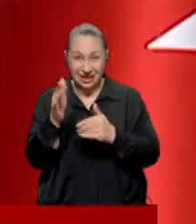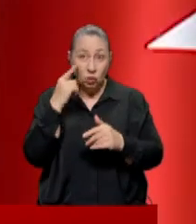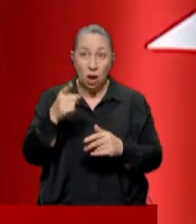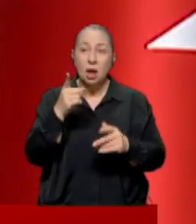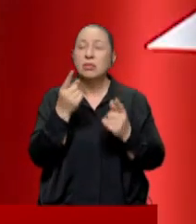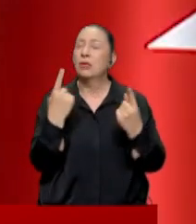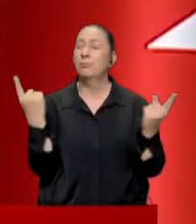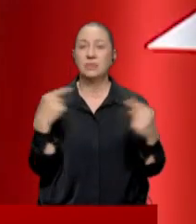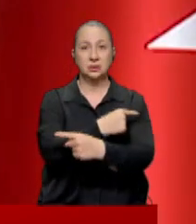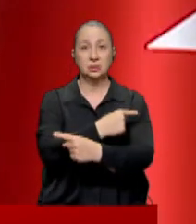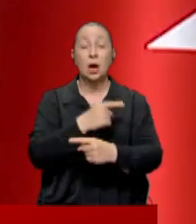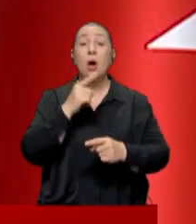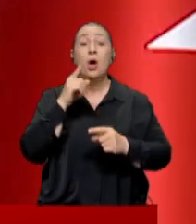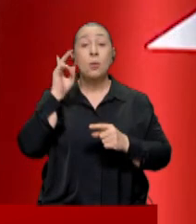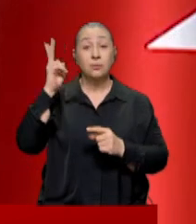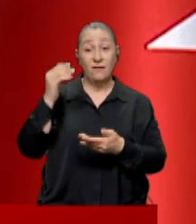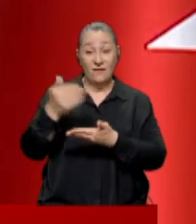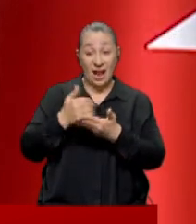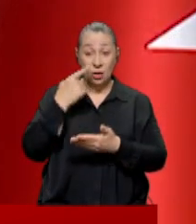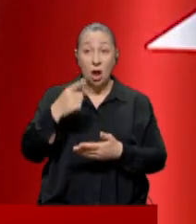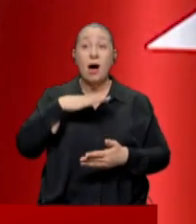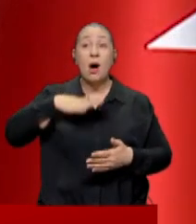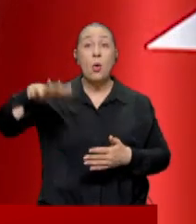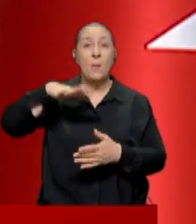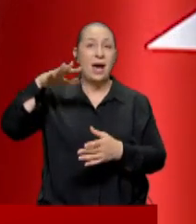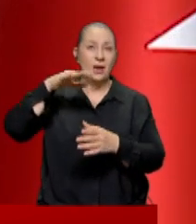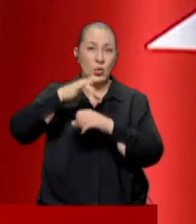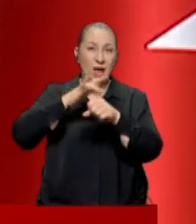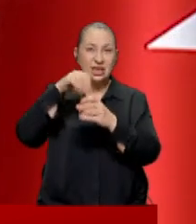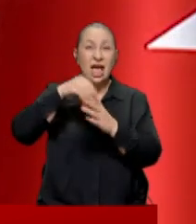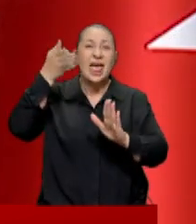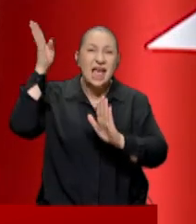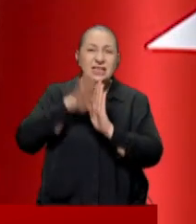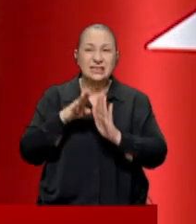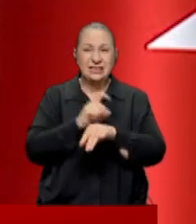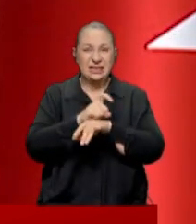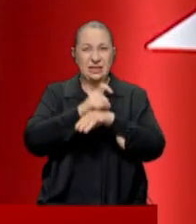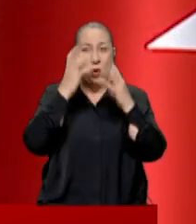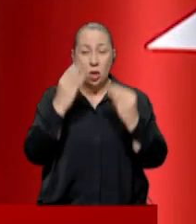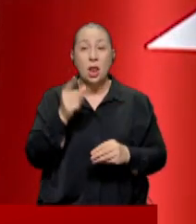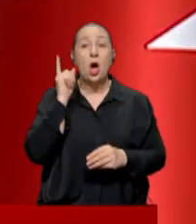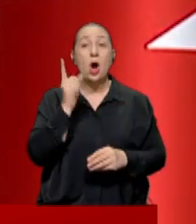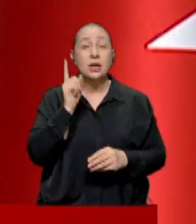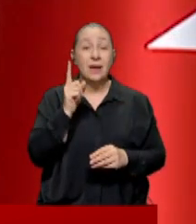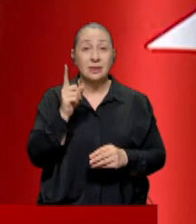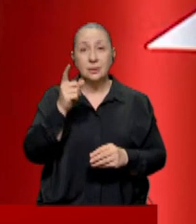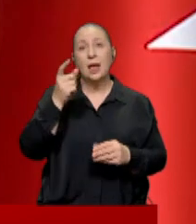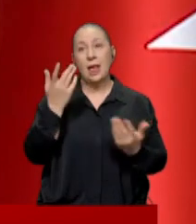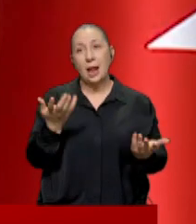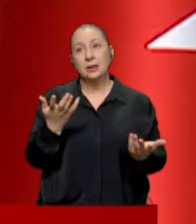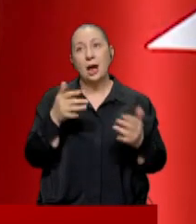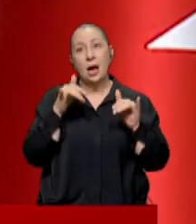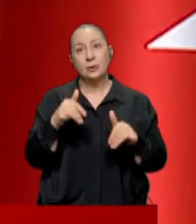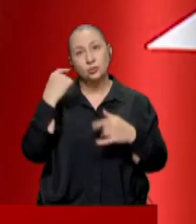tersi. OECD'nin verilerine göre Avrupa ülkeleri içerisinde en az stres yaşayan öğretmenler de herhalde